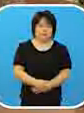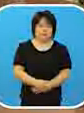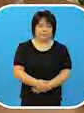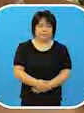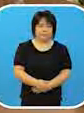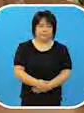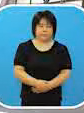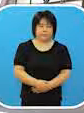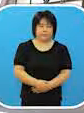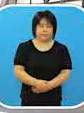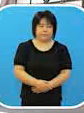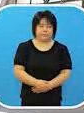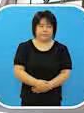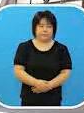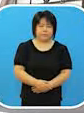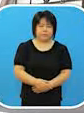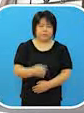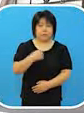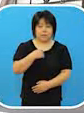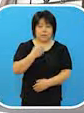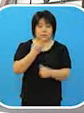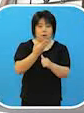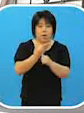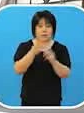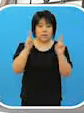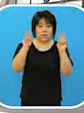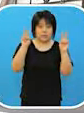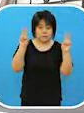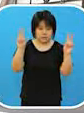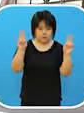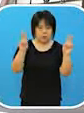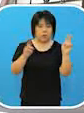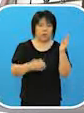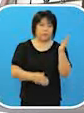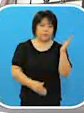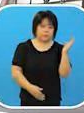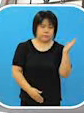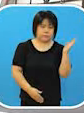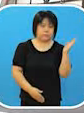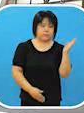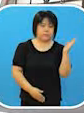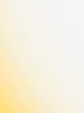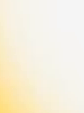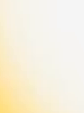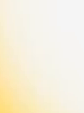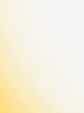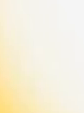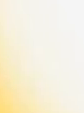ぁ、何もかもね。私の秋田ビジョン、海鮮丼一押しです。